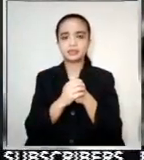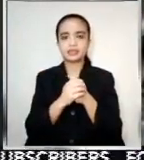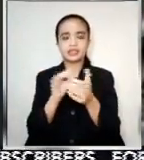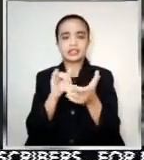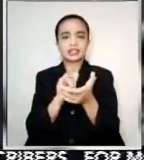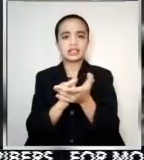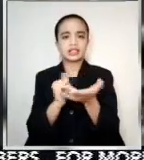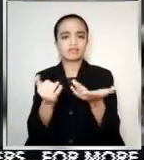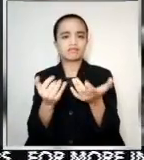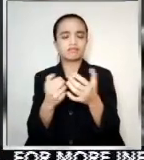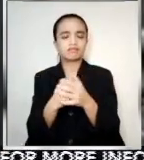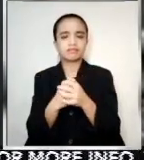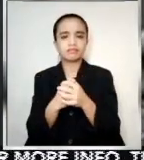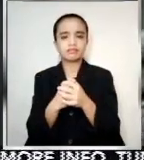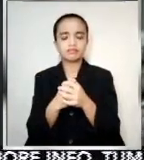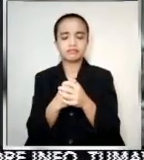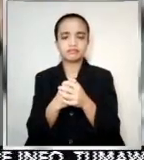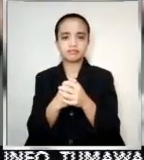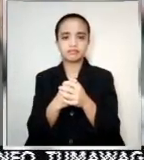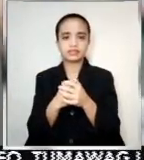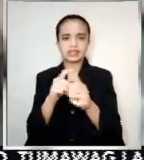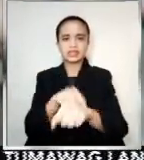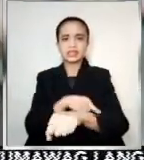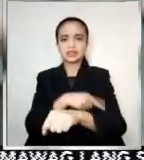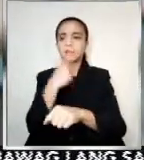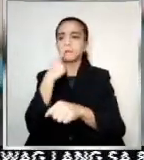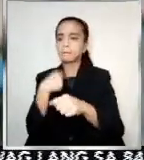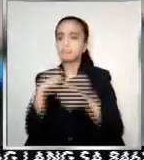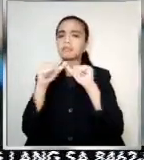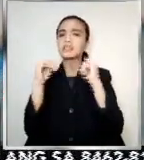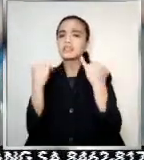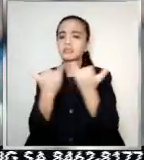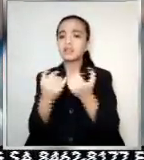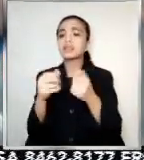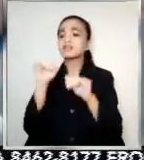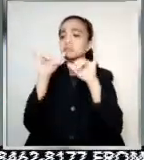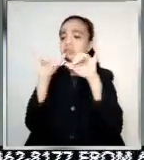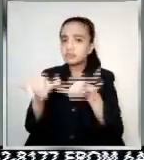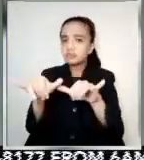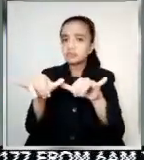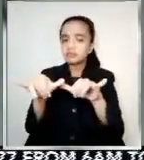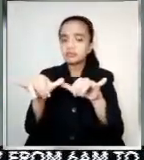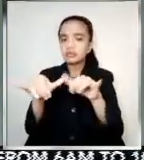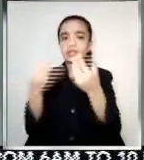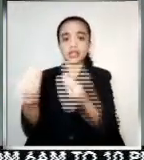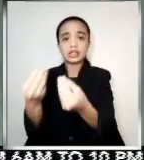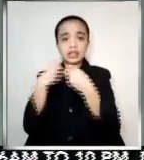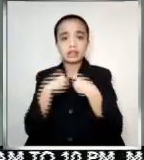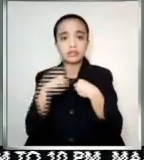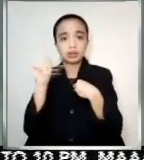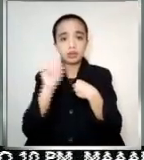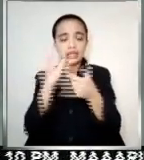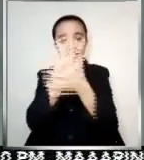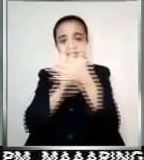ng agency namin, pinag-stay hanggat sa binigyan kami ng schedule na